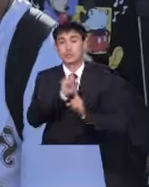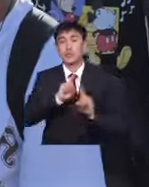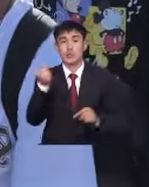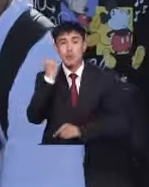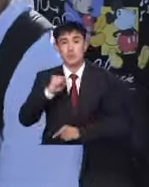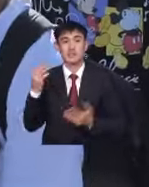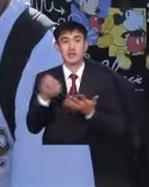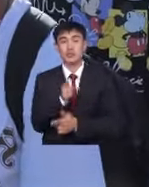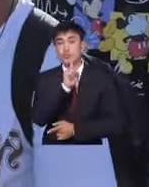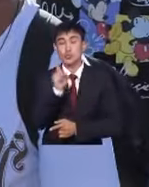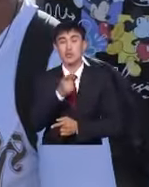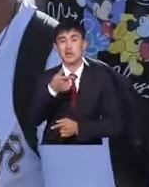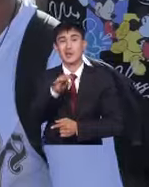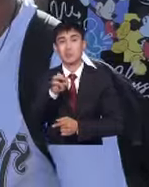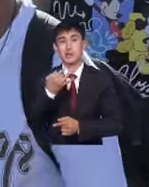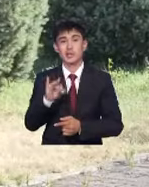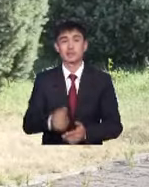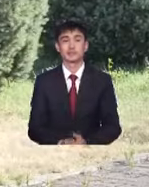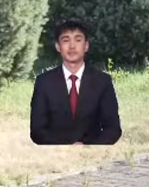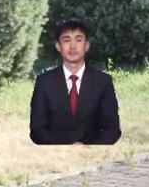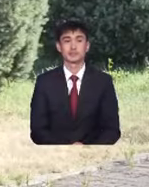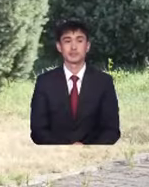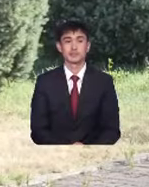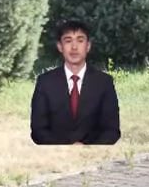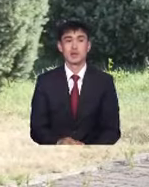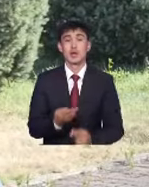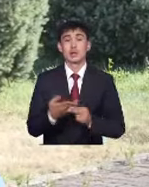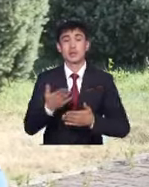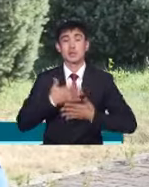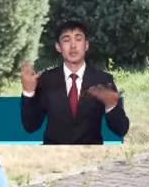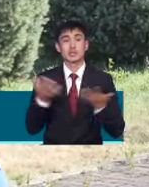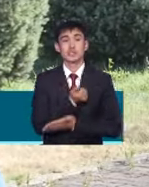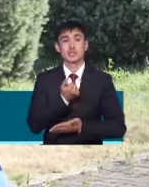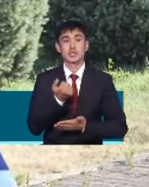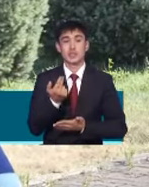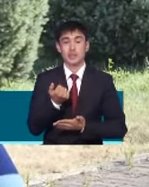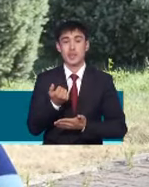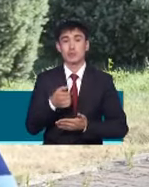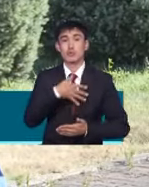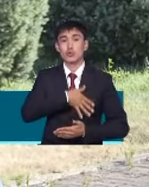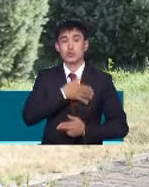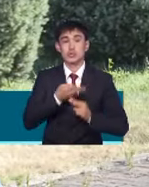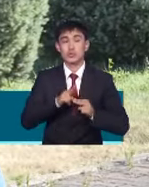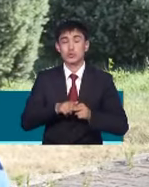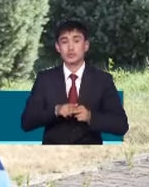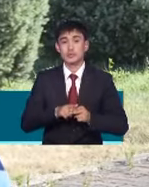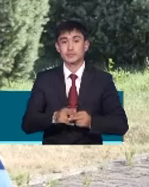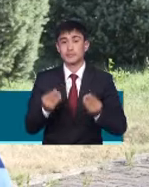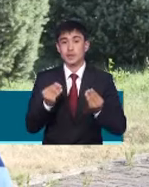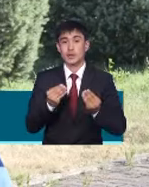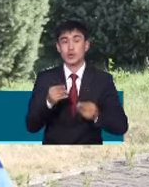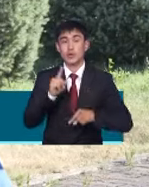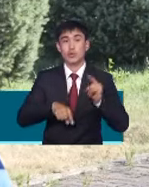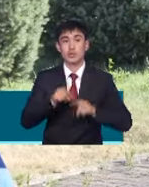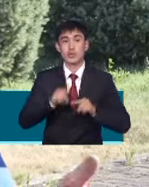завоевав Супер гран-при это для меня достижение на самом деле потому что Грузия - это тоже Родина